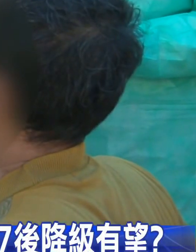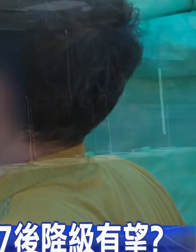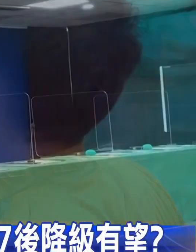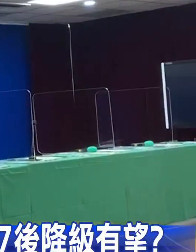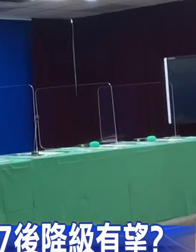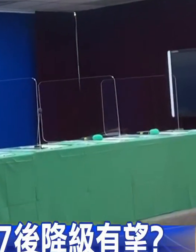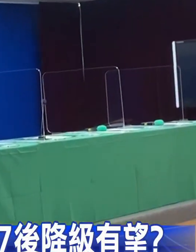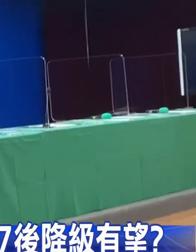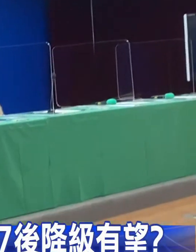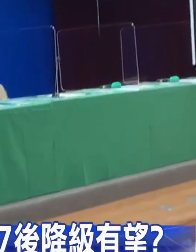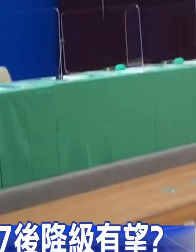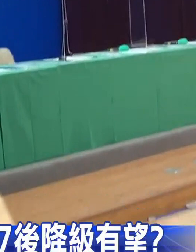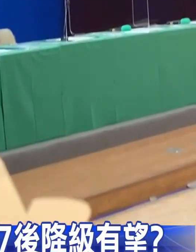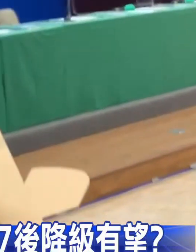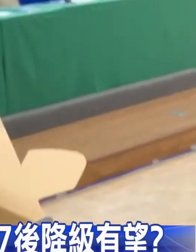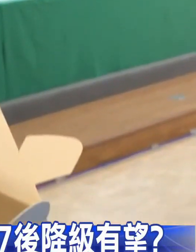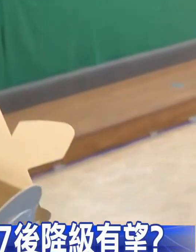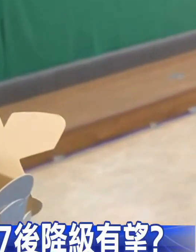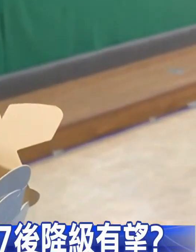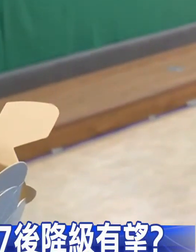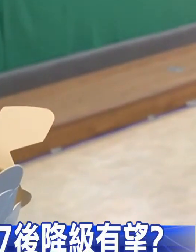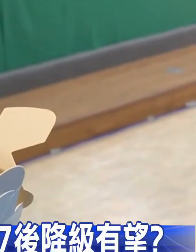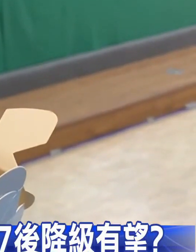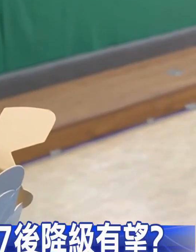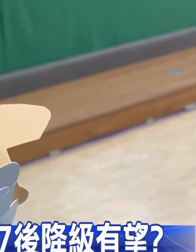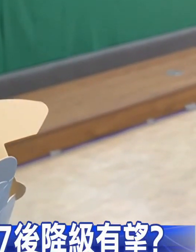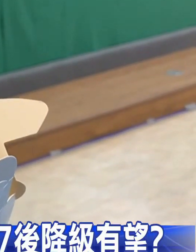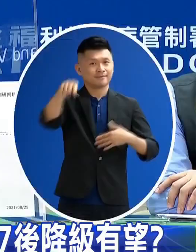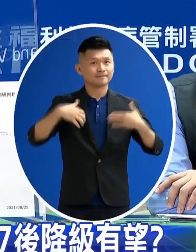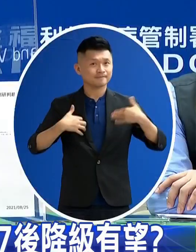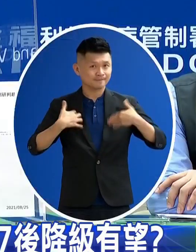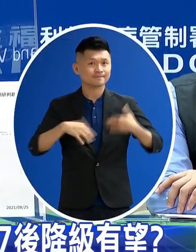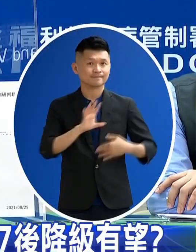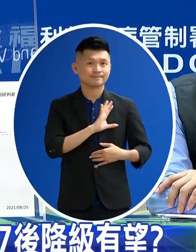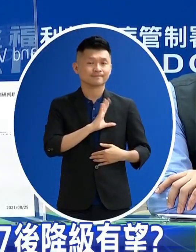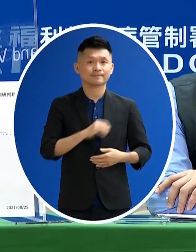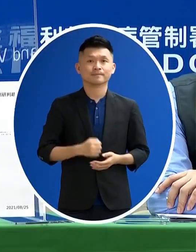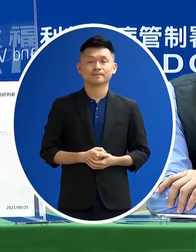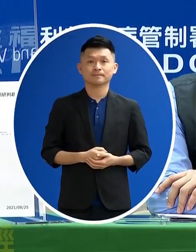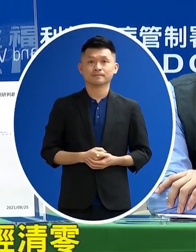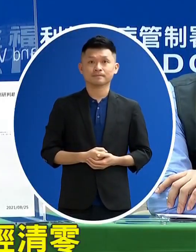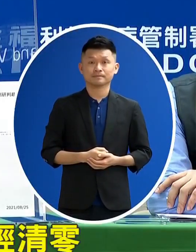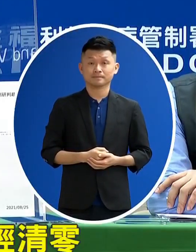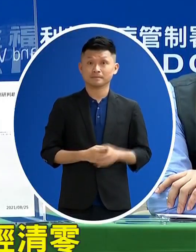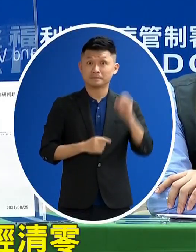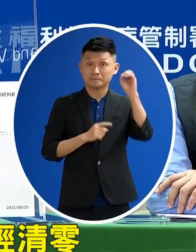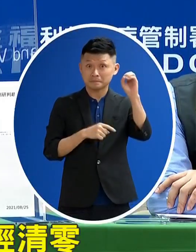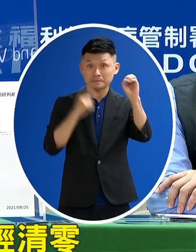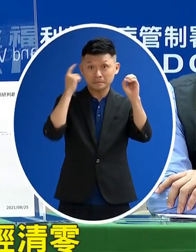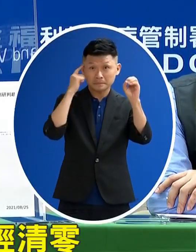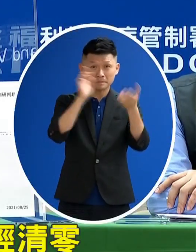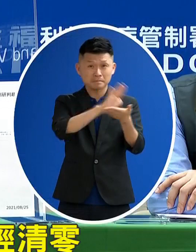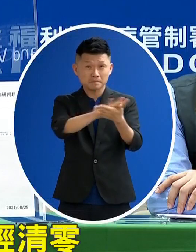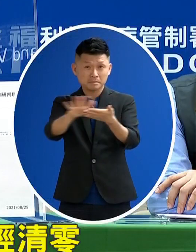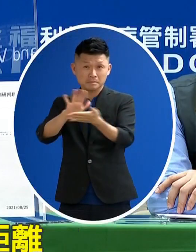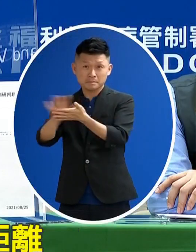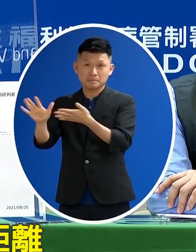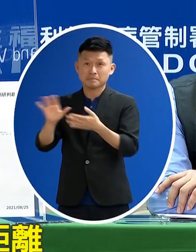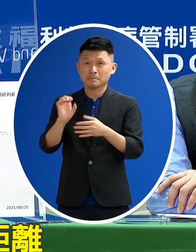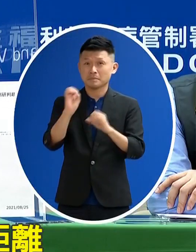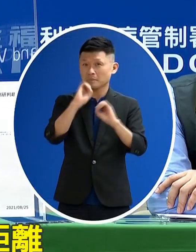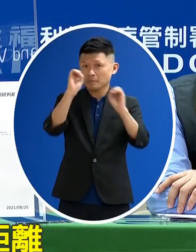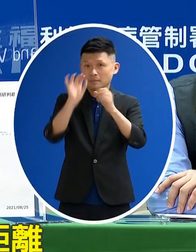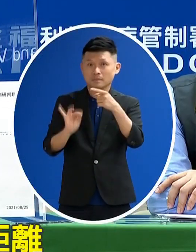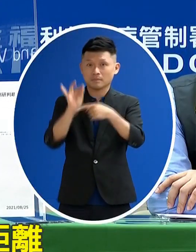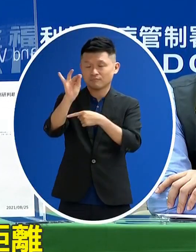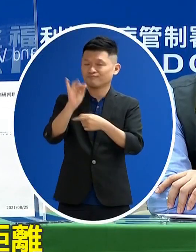陵，指挥中心还发送甜甜圈庆祝久违的嘉陵， 并没有办法代表说已经清零，这还是有一段距